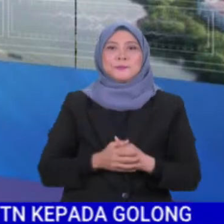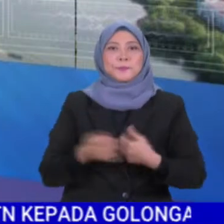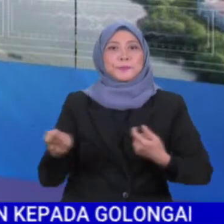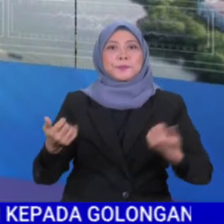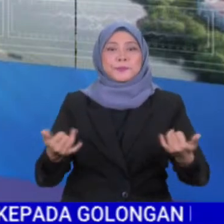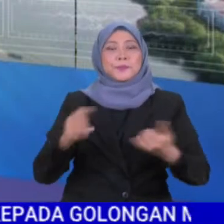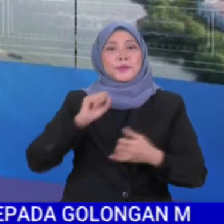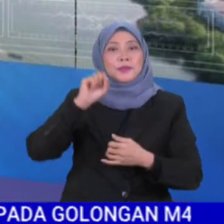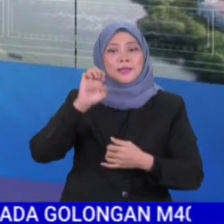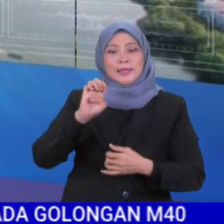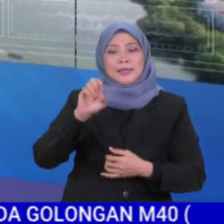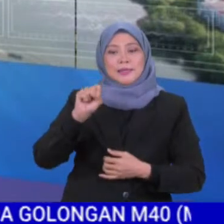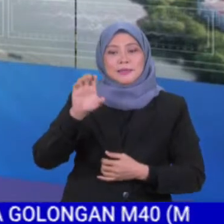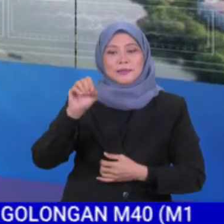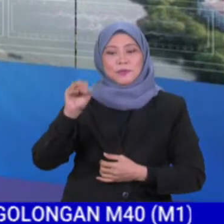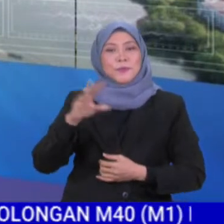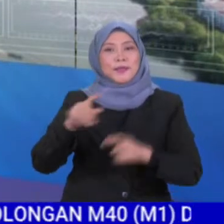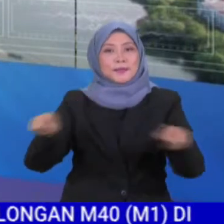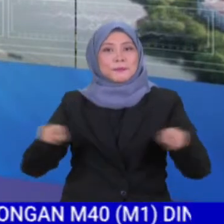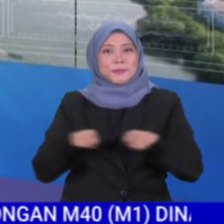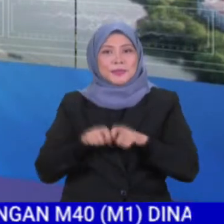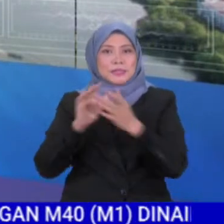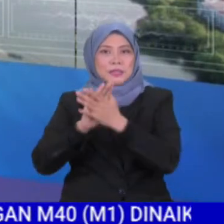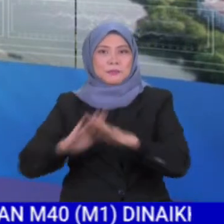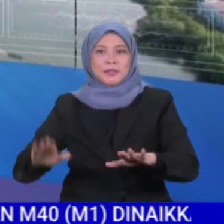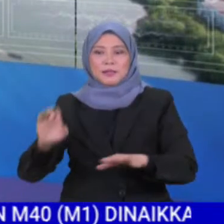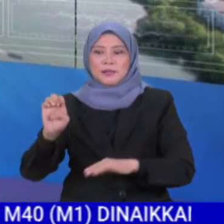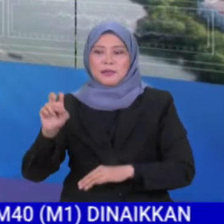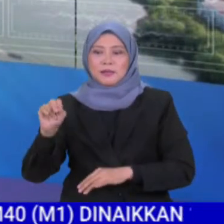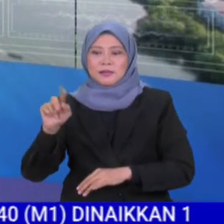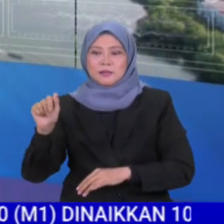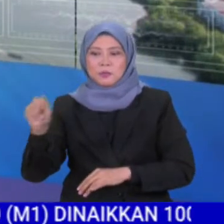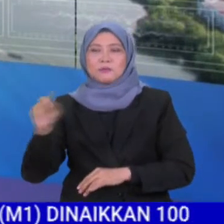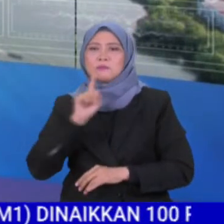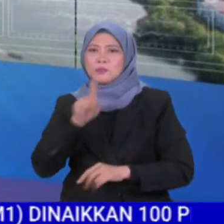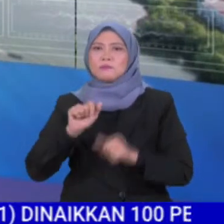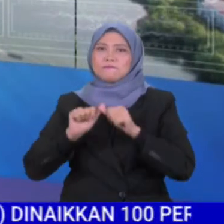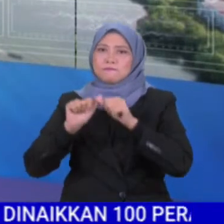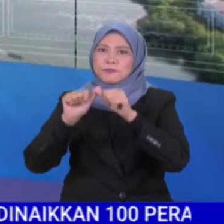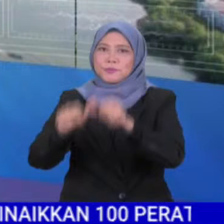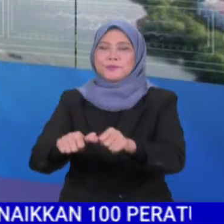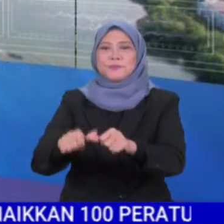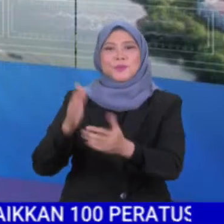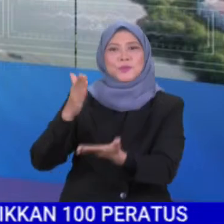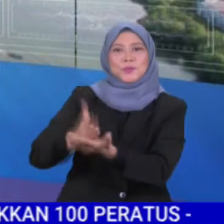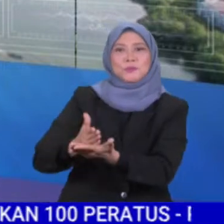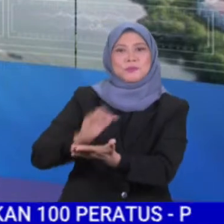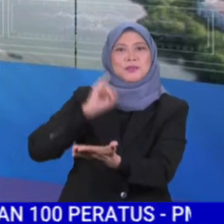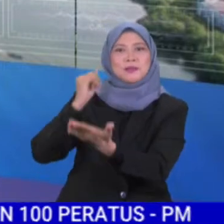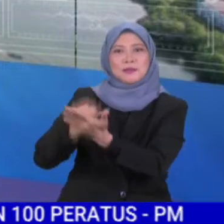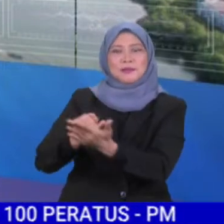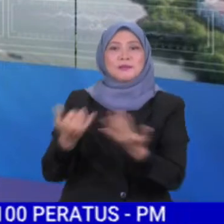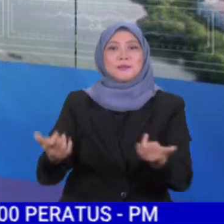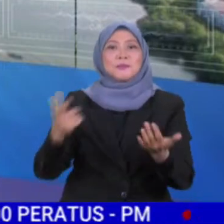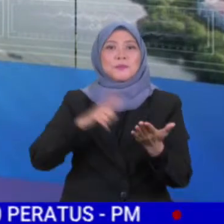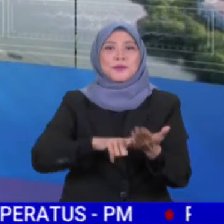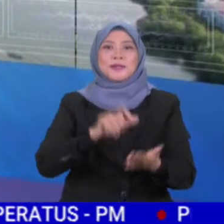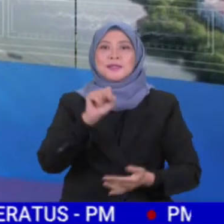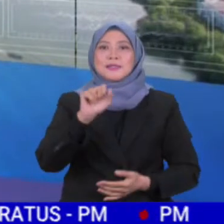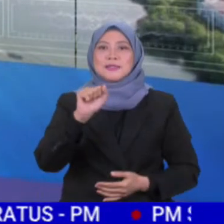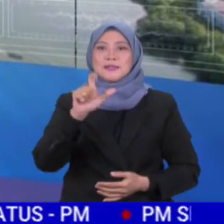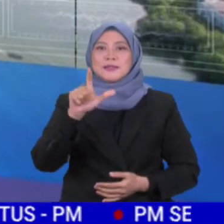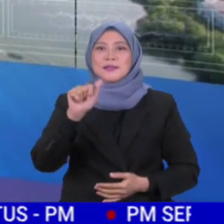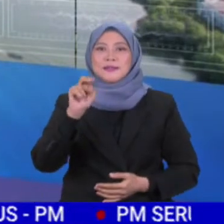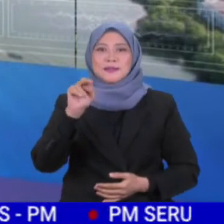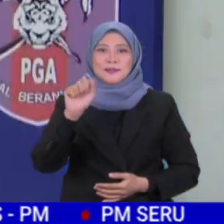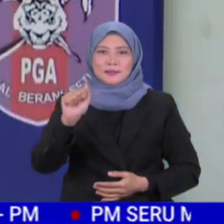Security Command, ESCOM, dan Zon Selamat Timur Sabah, EZON, yang terus cemerlang mengekang jenayah. Ikuti laporan wartawan Serina Olivia